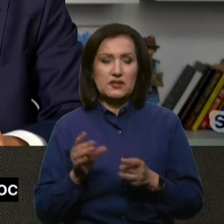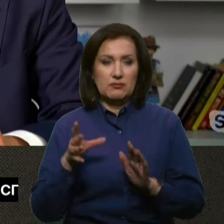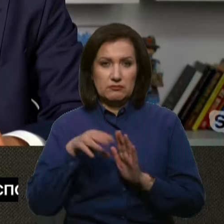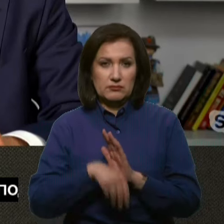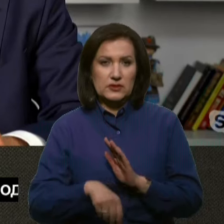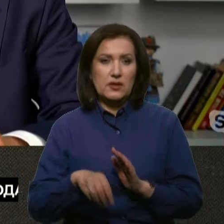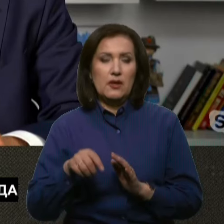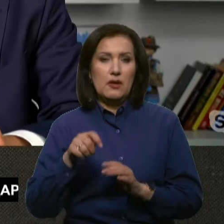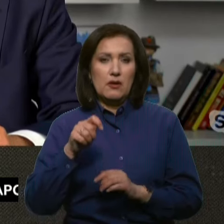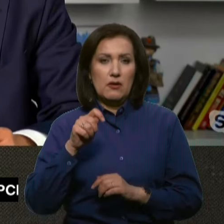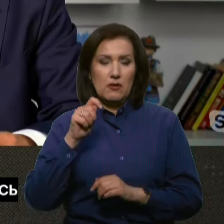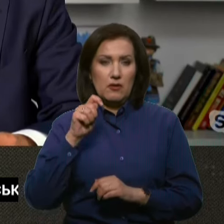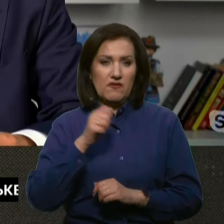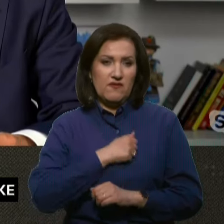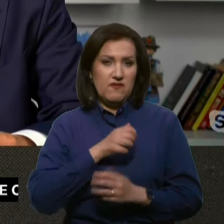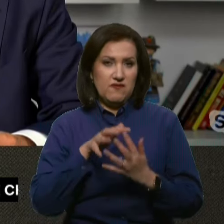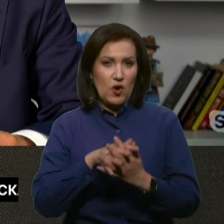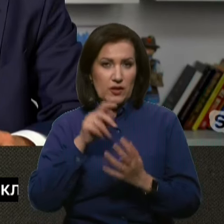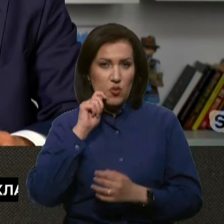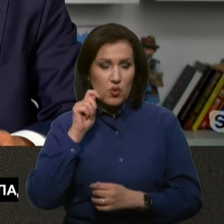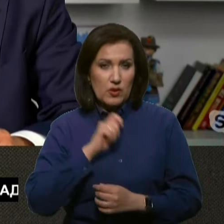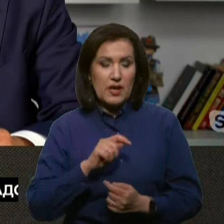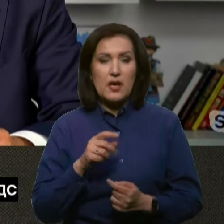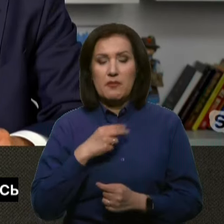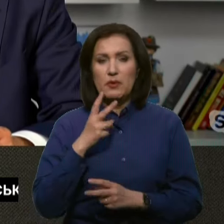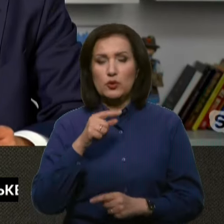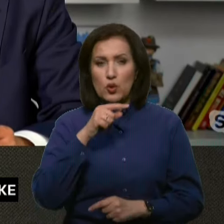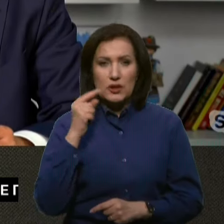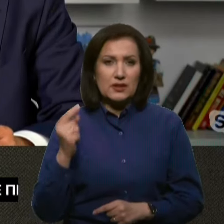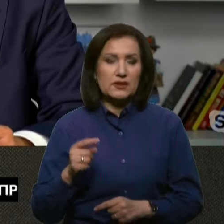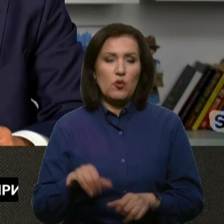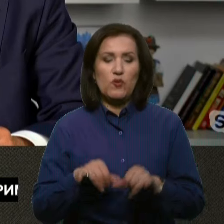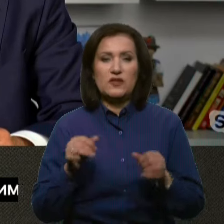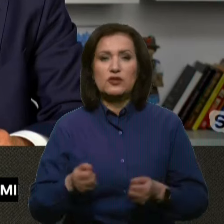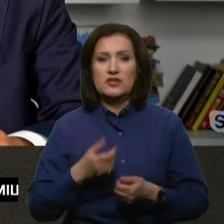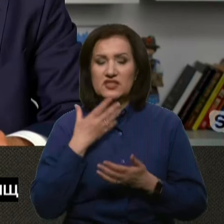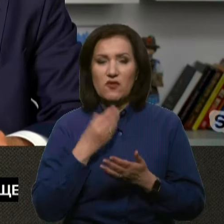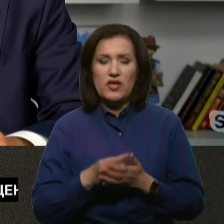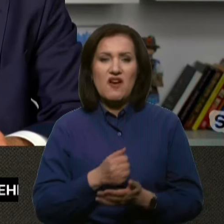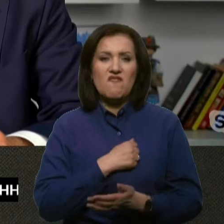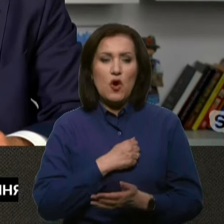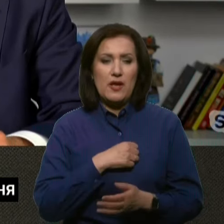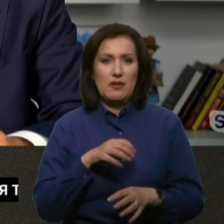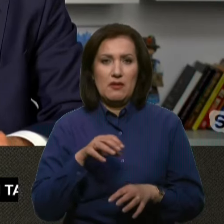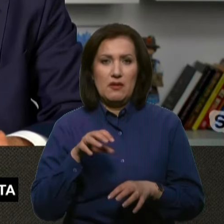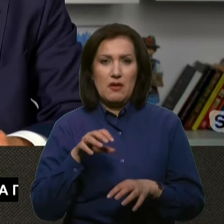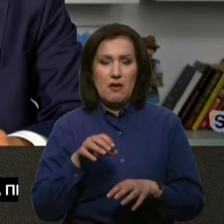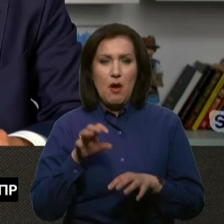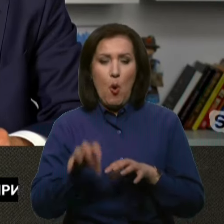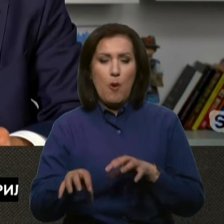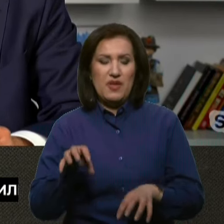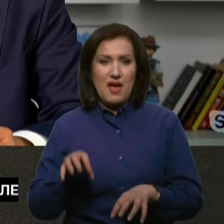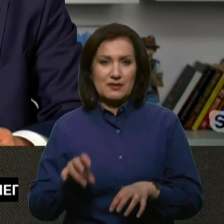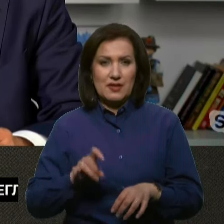войне супроть Украины. Мы бачим, что Россия повеличивает свои военные объекты на территории